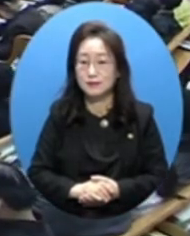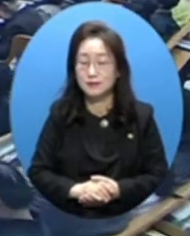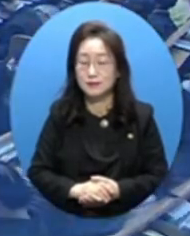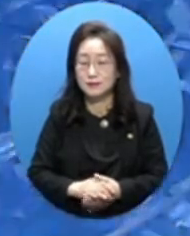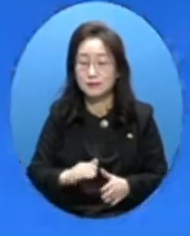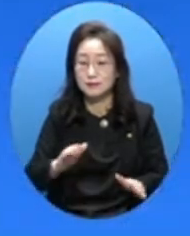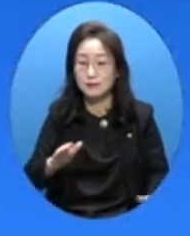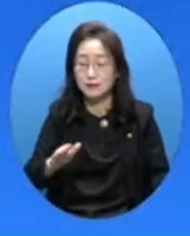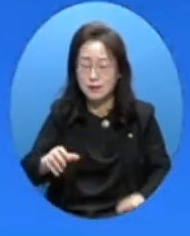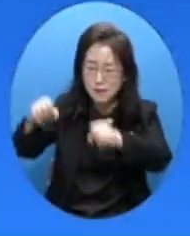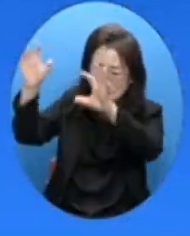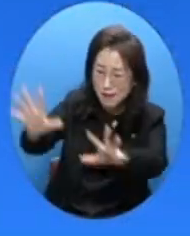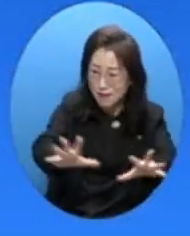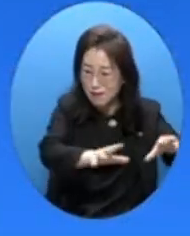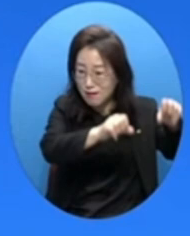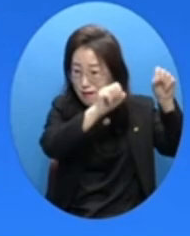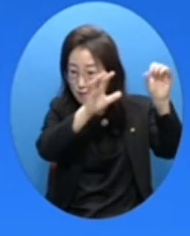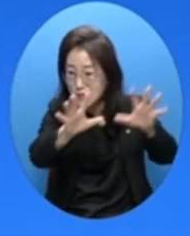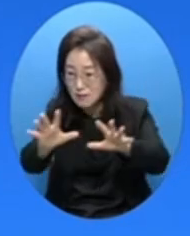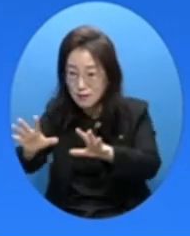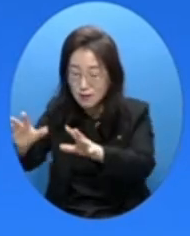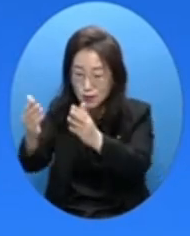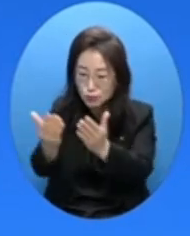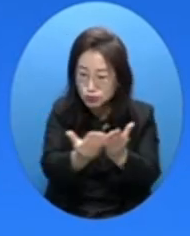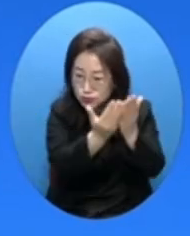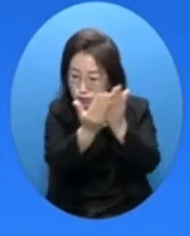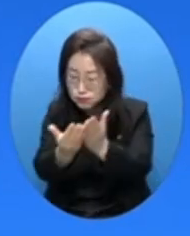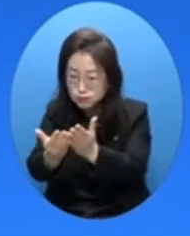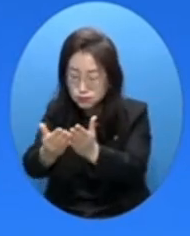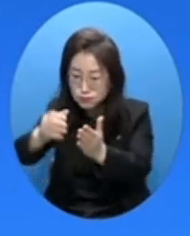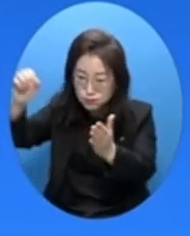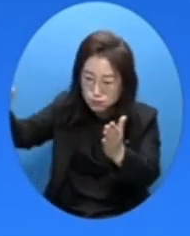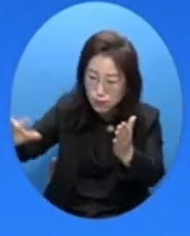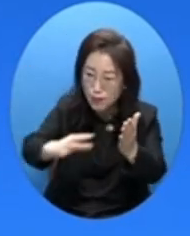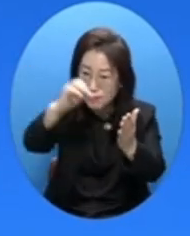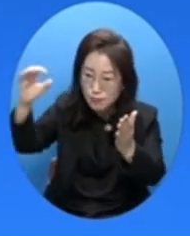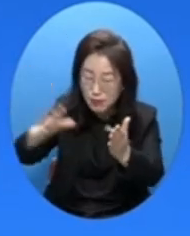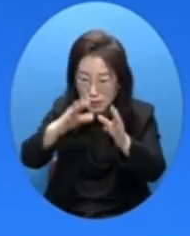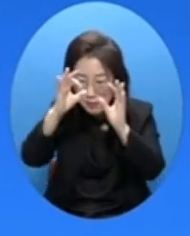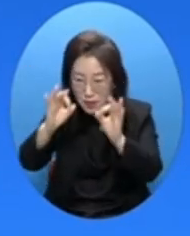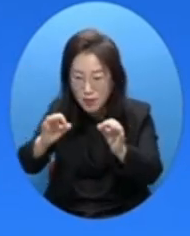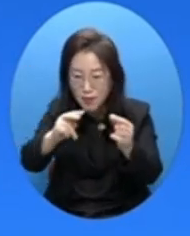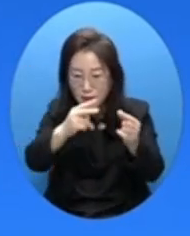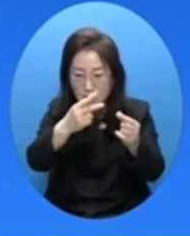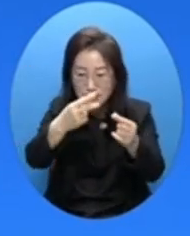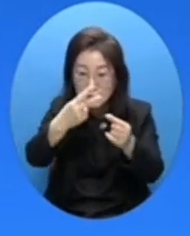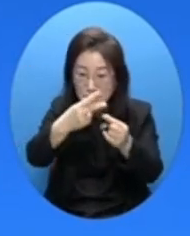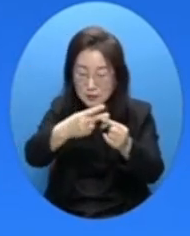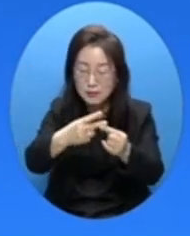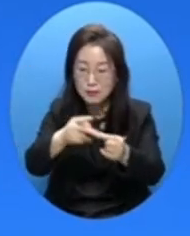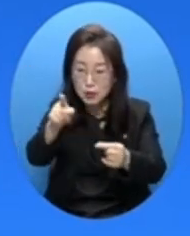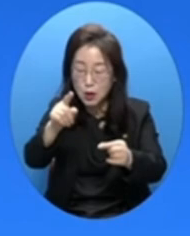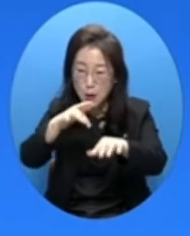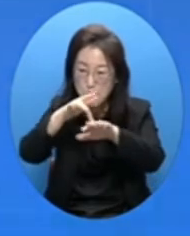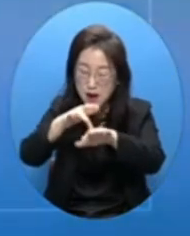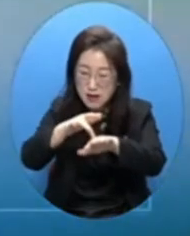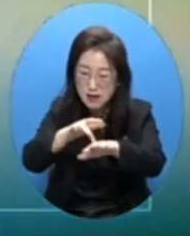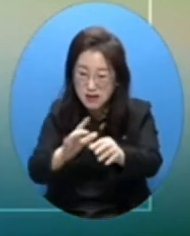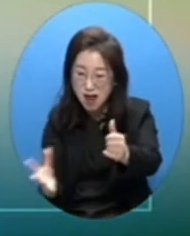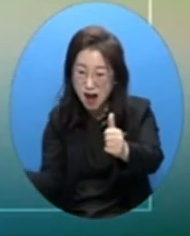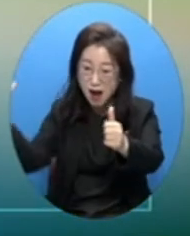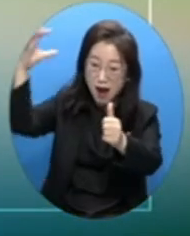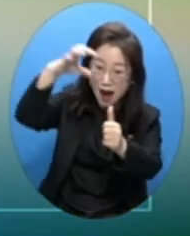파도가 막 쳐서 배에 파도가 치는 것을 보면서 2절을 짓습니다. 저 마귀는 우리를 삼키려고 입 벌리고